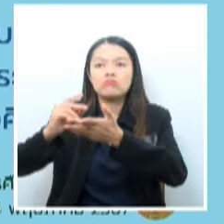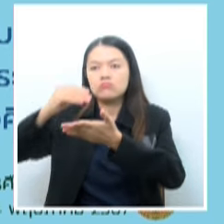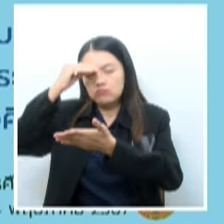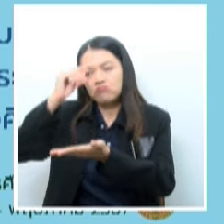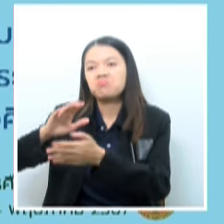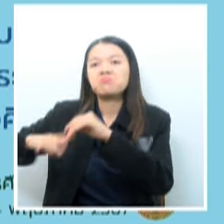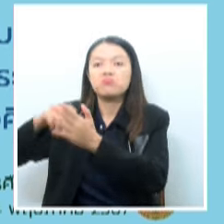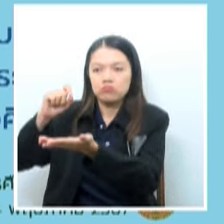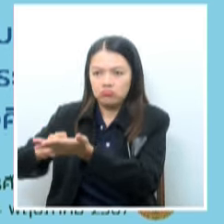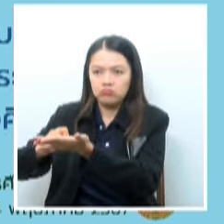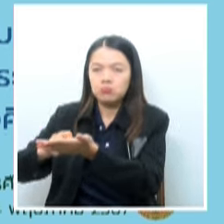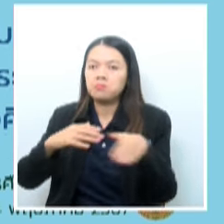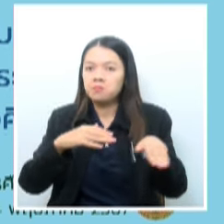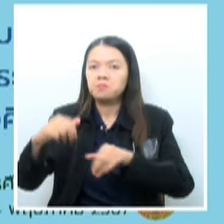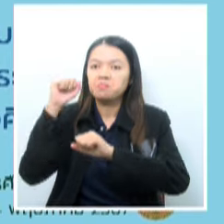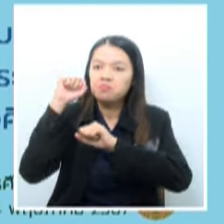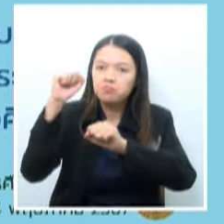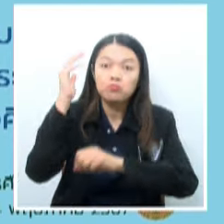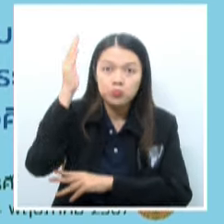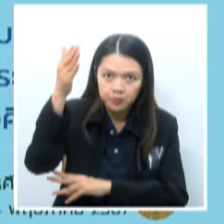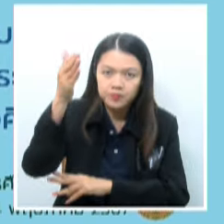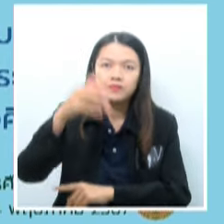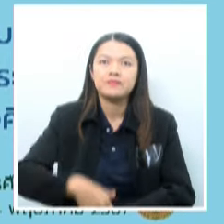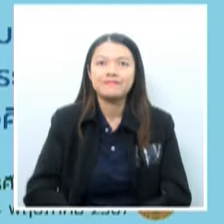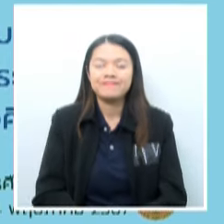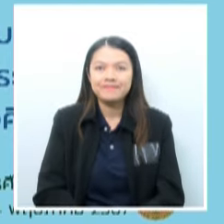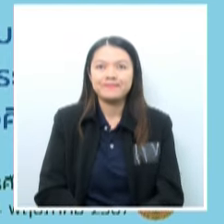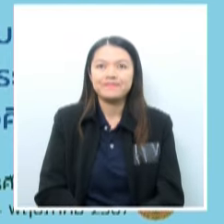ามและเตรียมพร้อมสำหรับการประกาศใช้ต่อไป